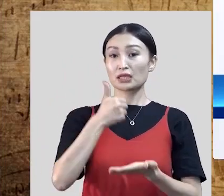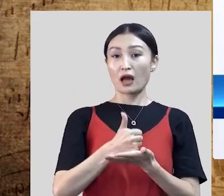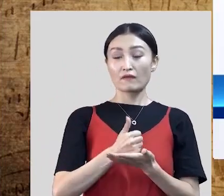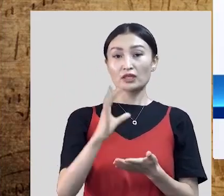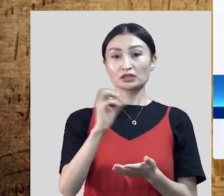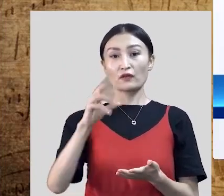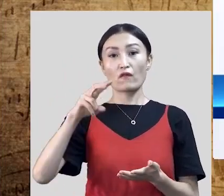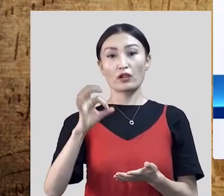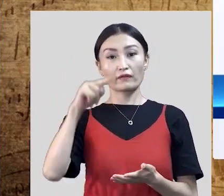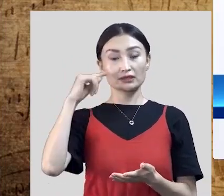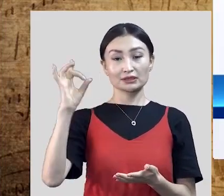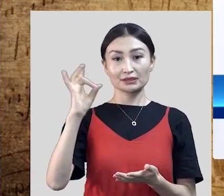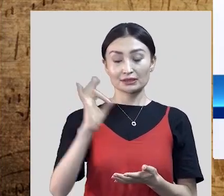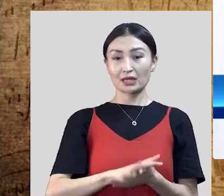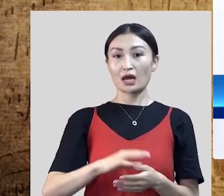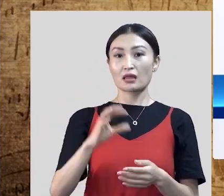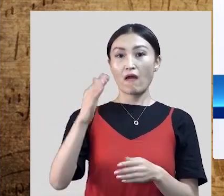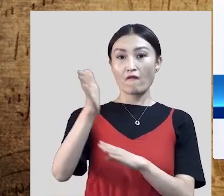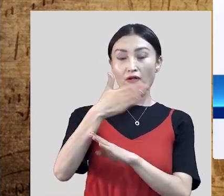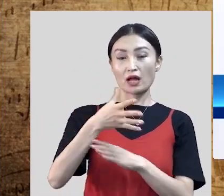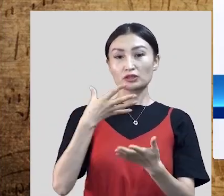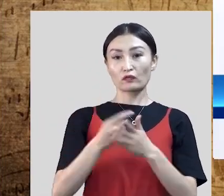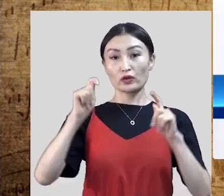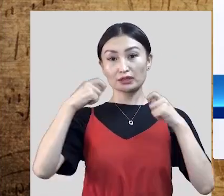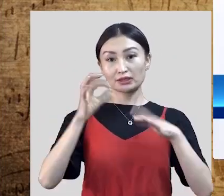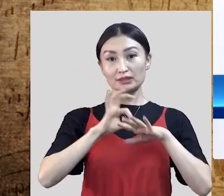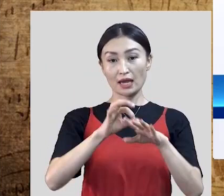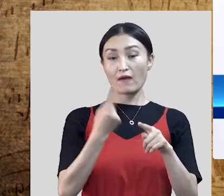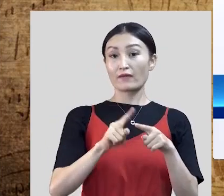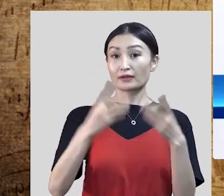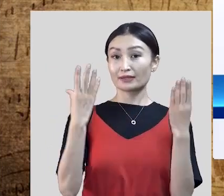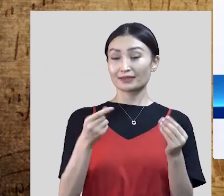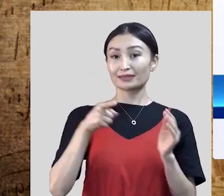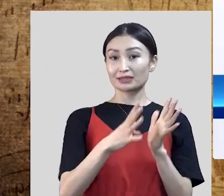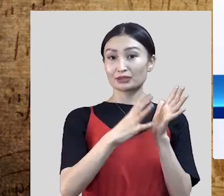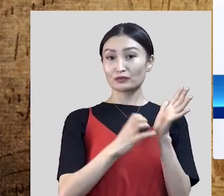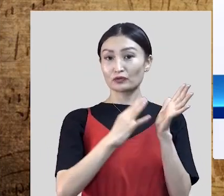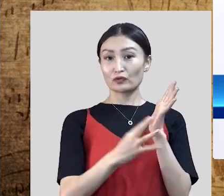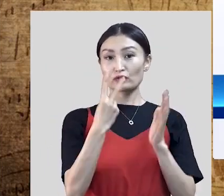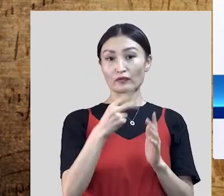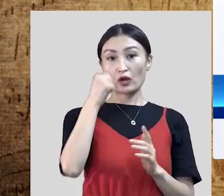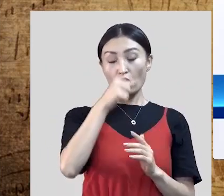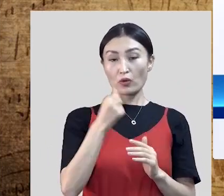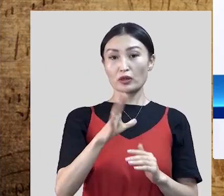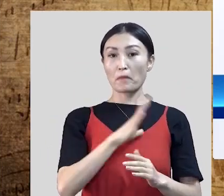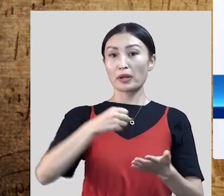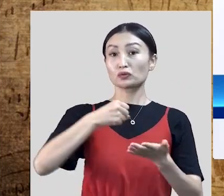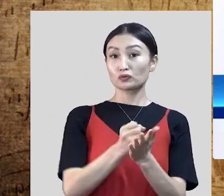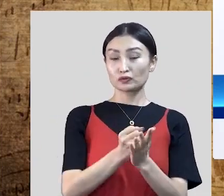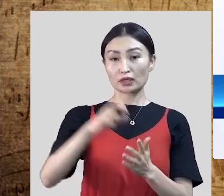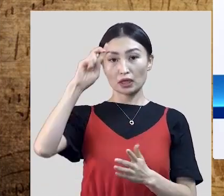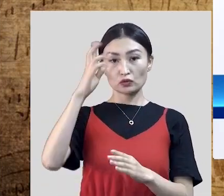главных символов Кыргызстана, государственный флаг, отмечает свой день рождения. Именно в этот день, в 1992 году, был